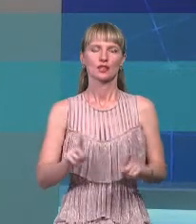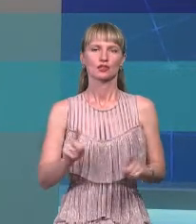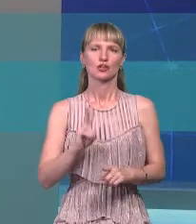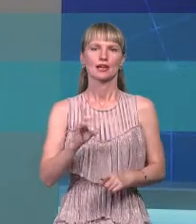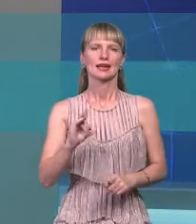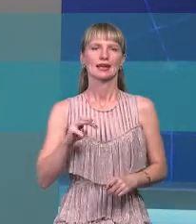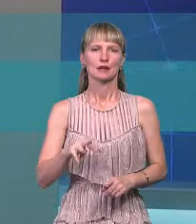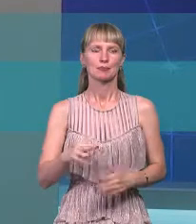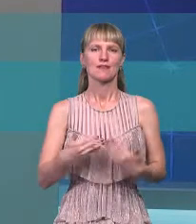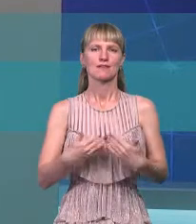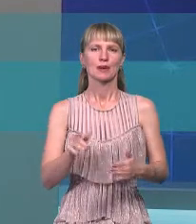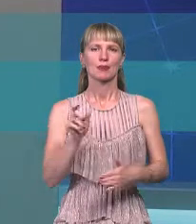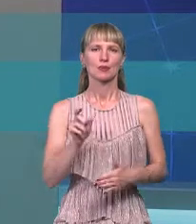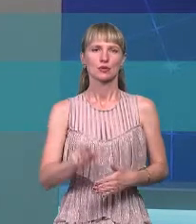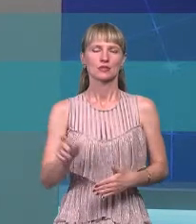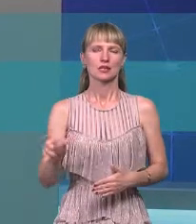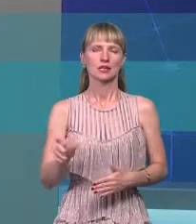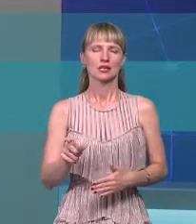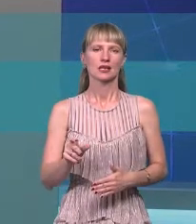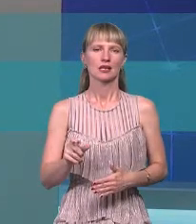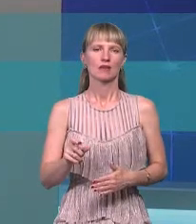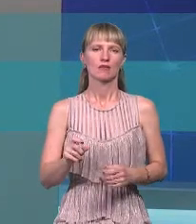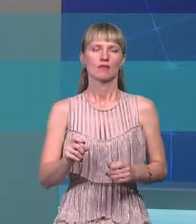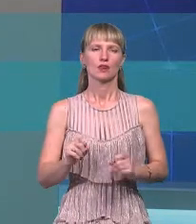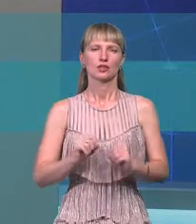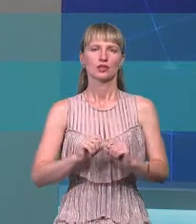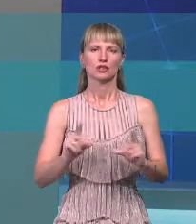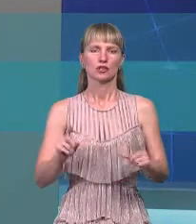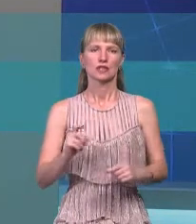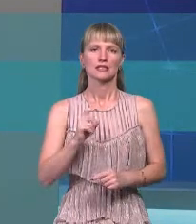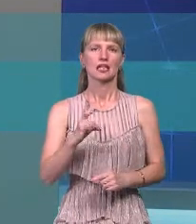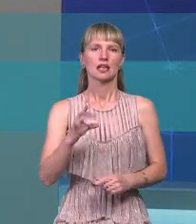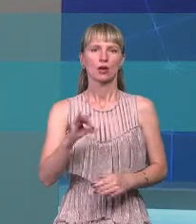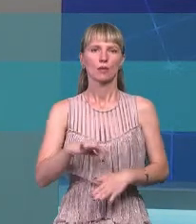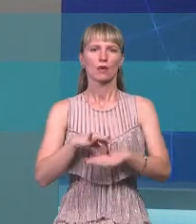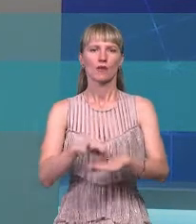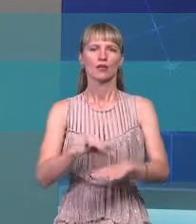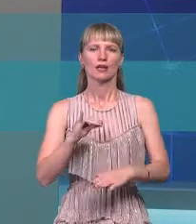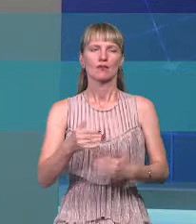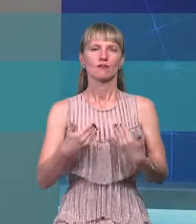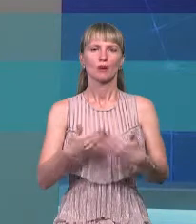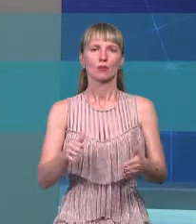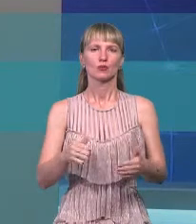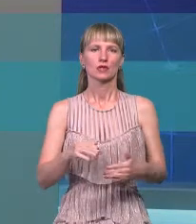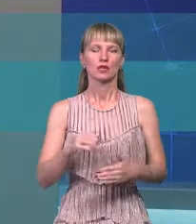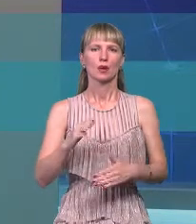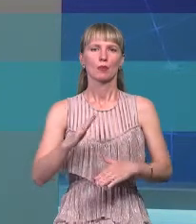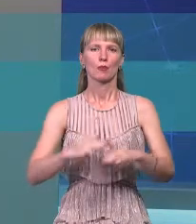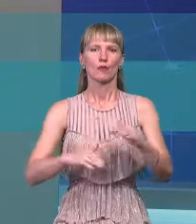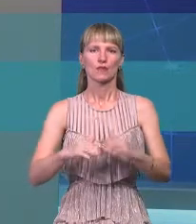крім випускників закладів загальної середньої освіти, зовнішнє незалежне оцінювання ще проходять випускники закладів